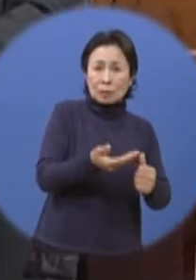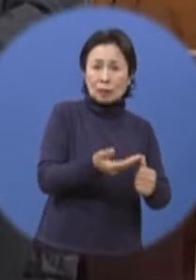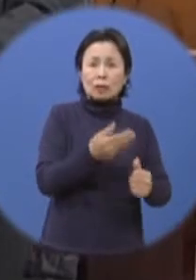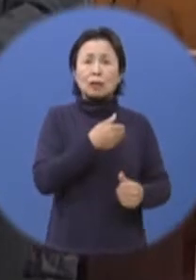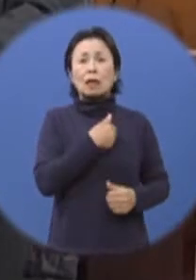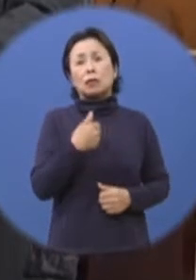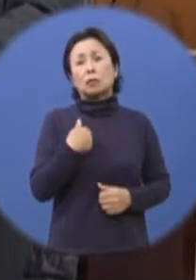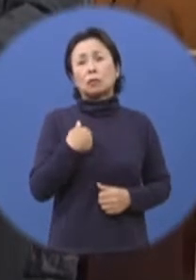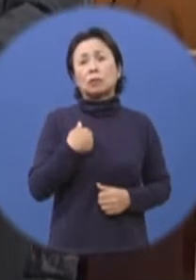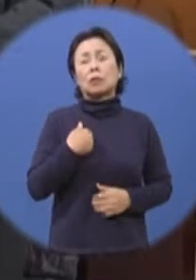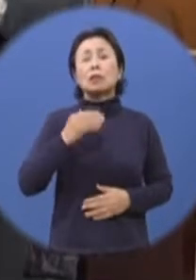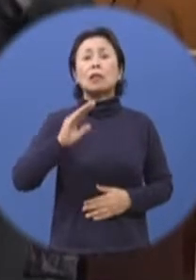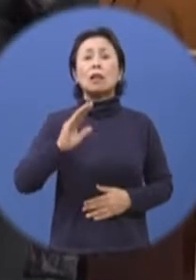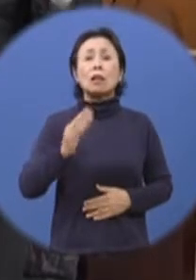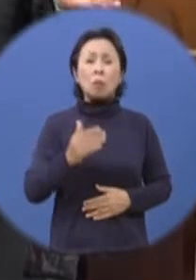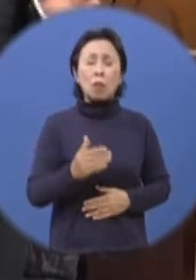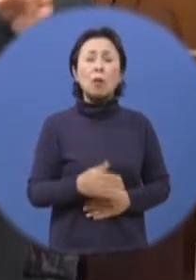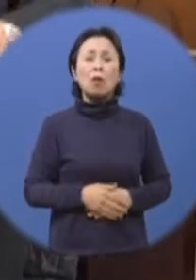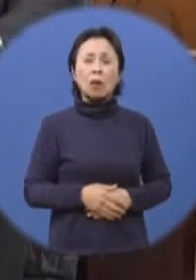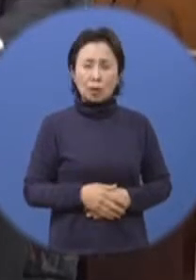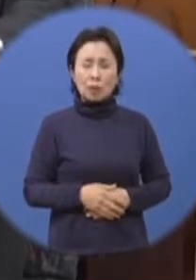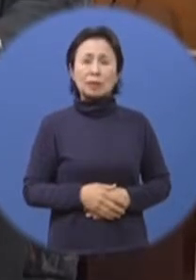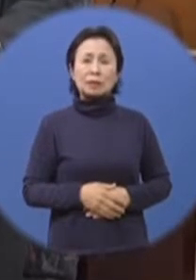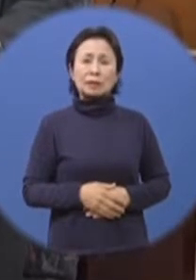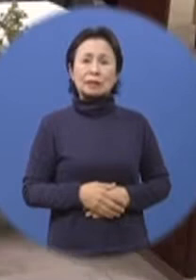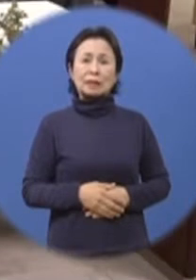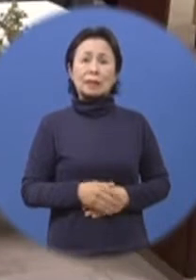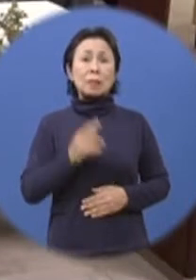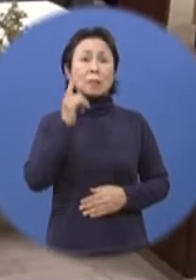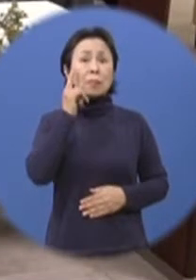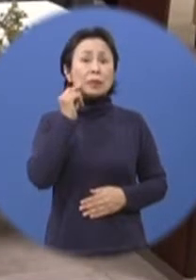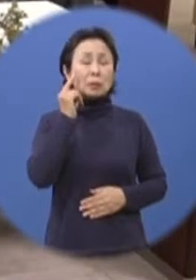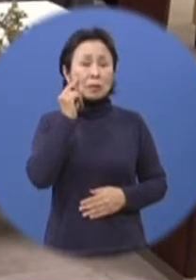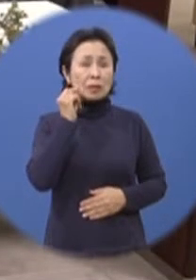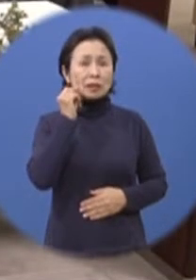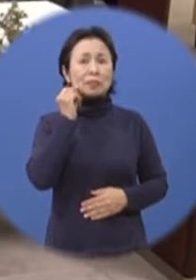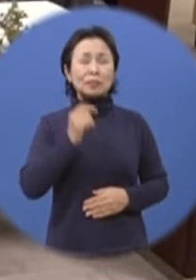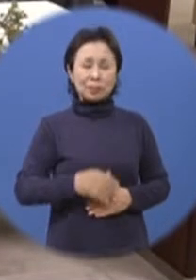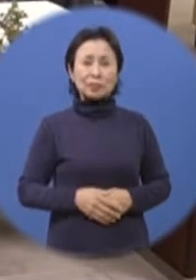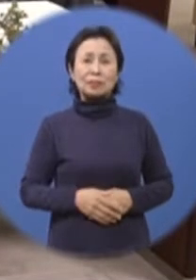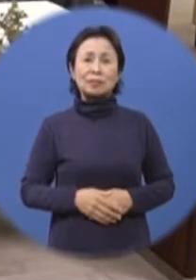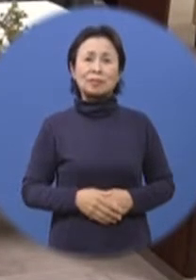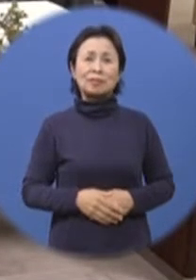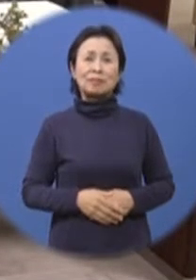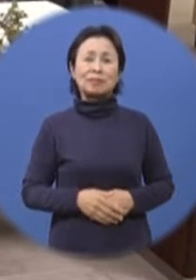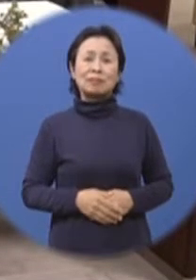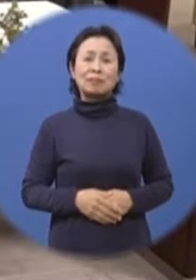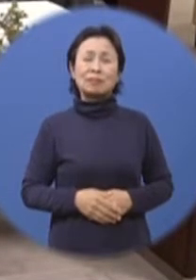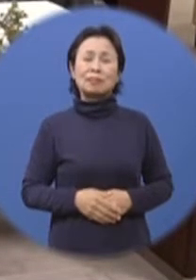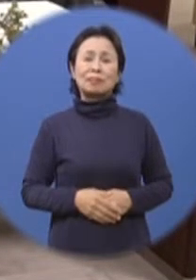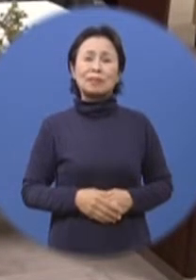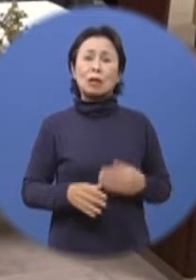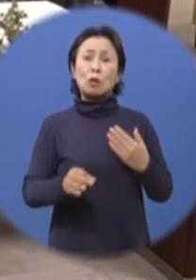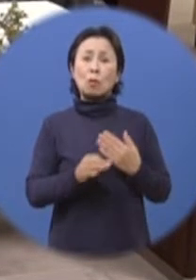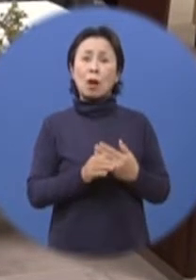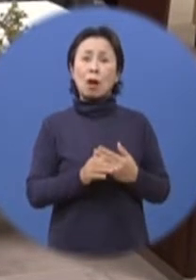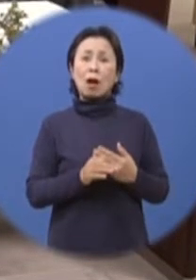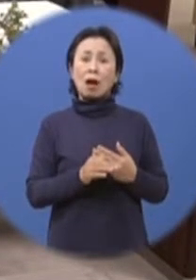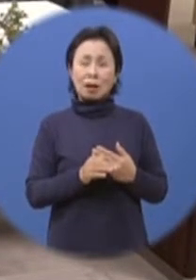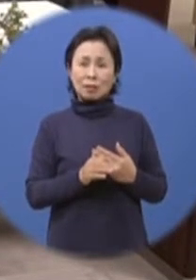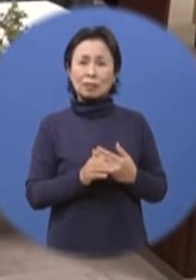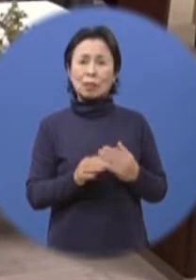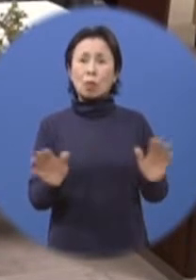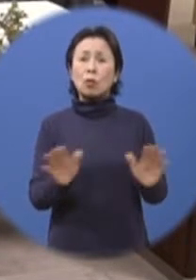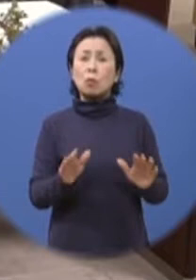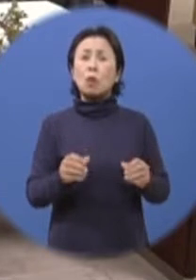得られてるんですけどそういう人が多いんですよんですけどそうでないところありますねあのーた例えば子供さんがまた問えばいい